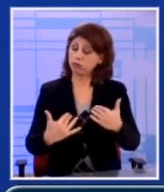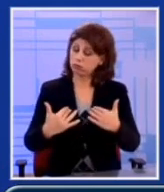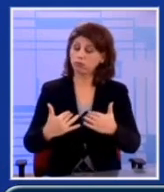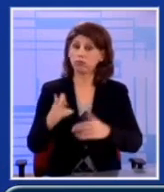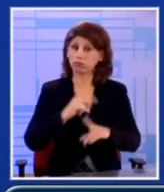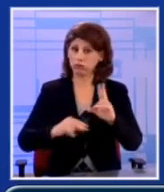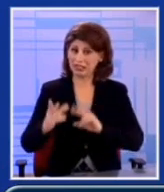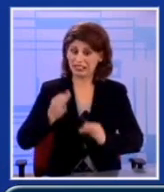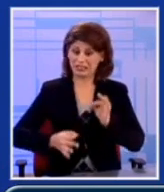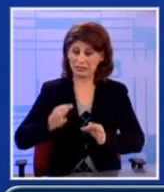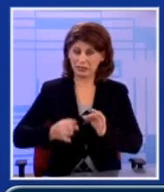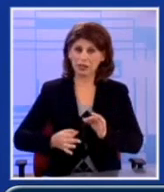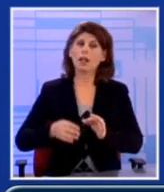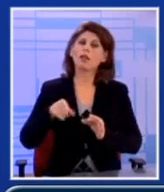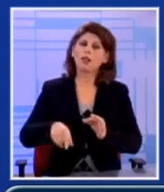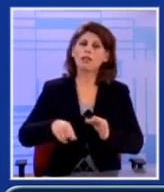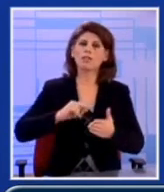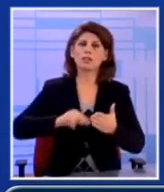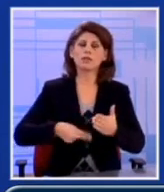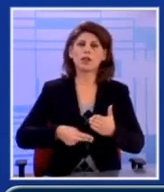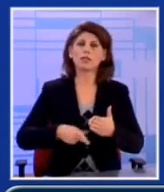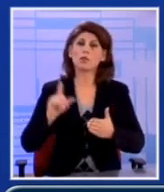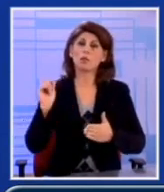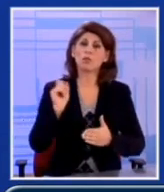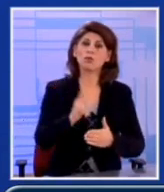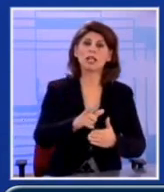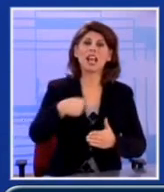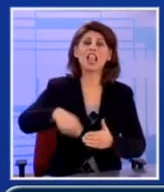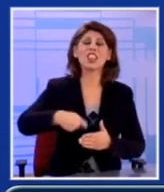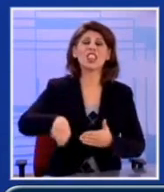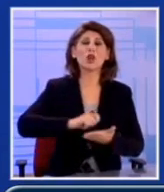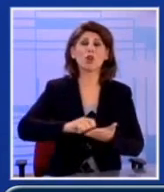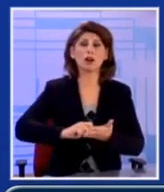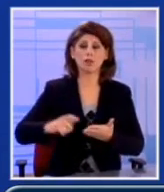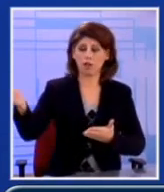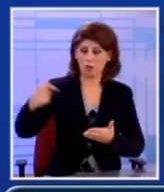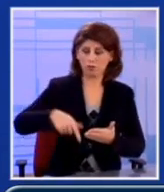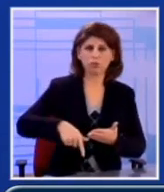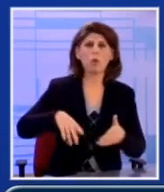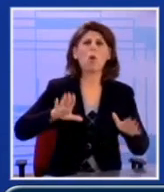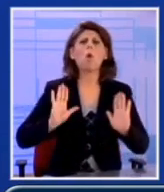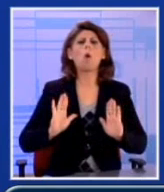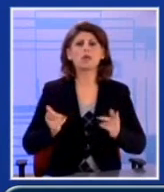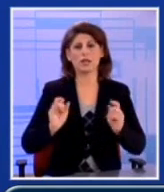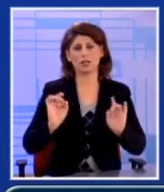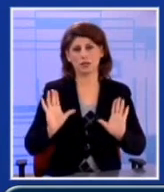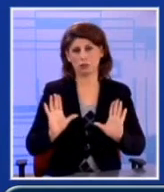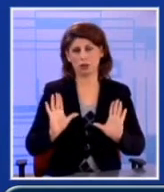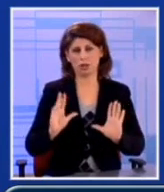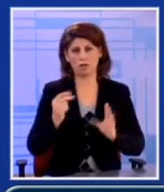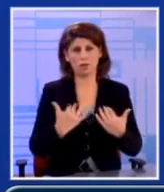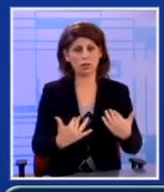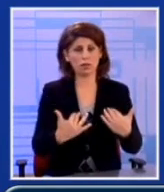και εκείνων για τις οποίες έχουν διαβιβαστεί δικογραφίες στη Βουλή χωρίς να έχει ασχοληθεί η Βουλή, με